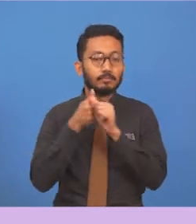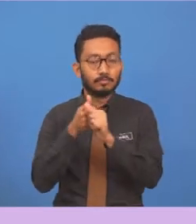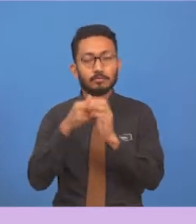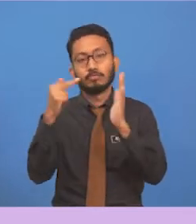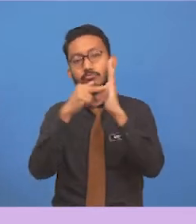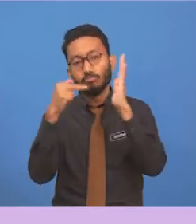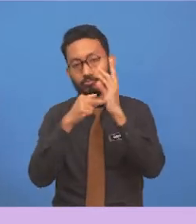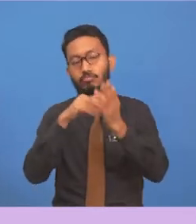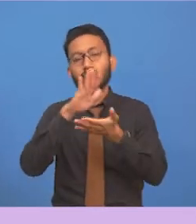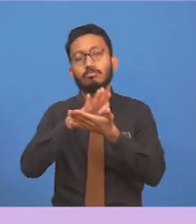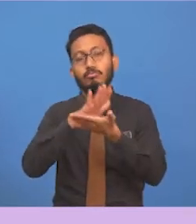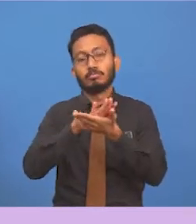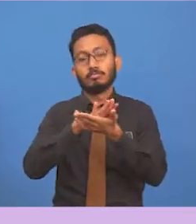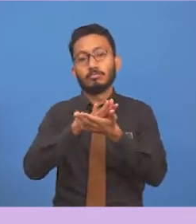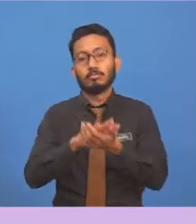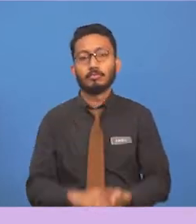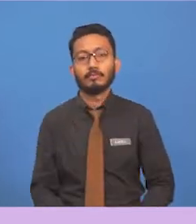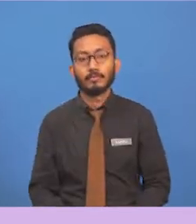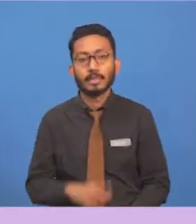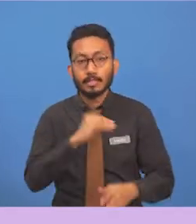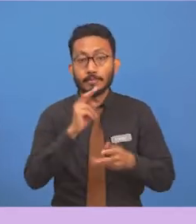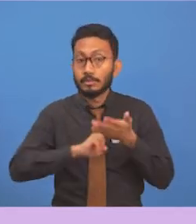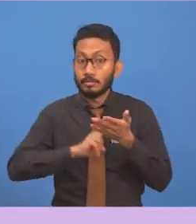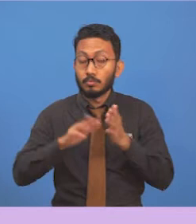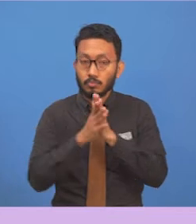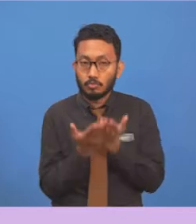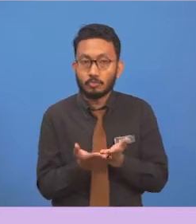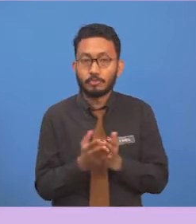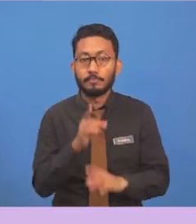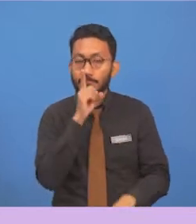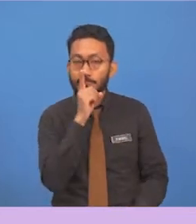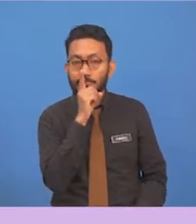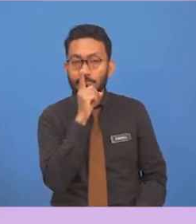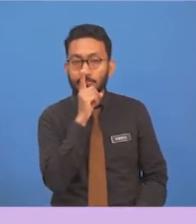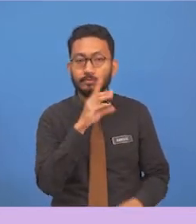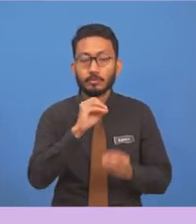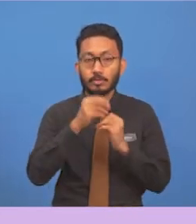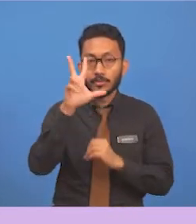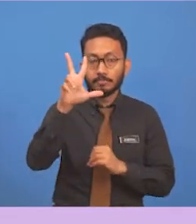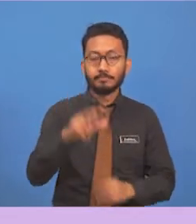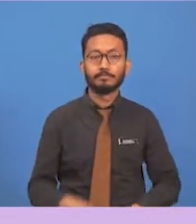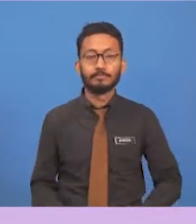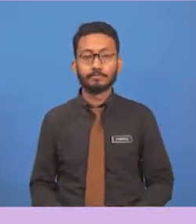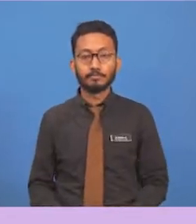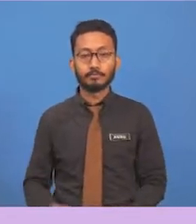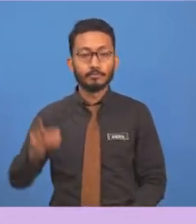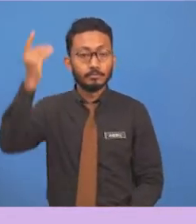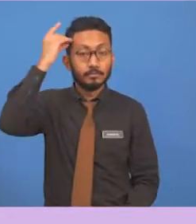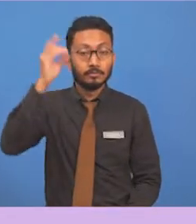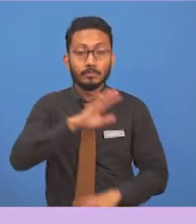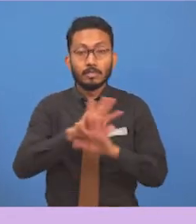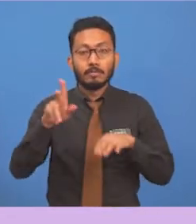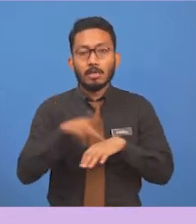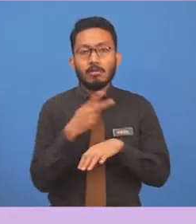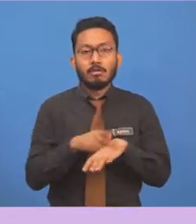pilih perpustakaan dan membaca buku dengan senyap gambar ketiga Dewiq tidak memakai pakaian